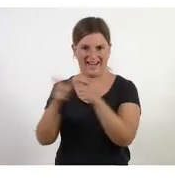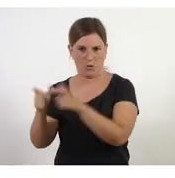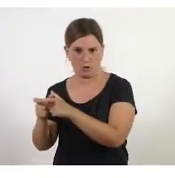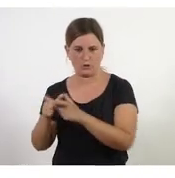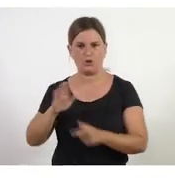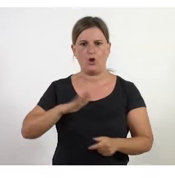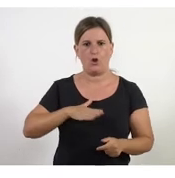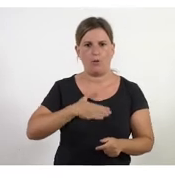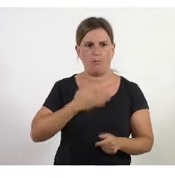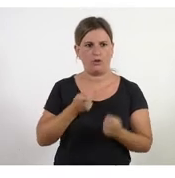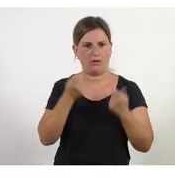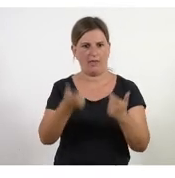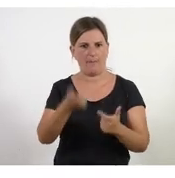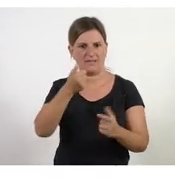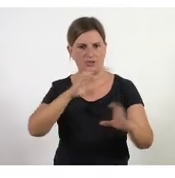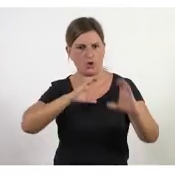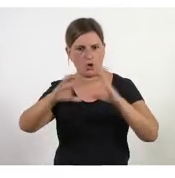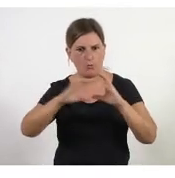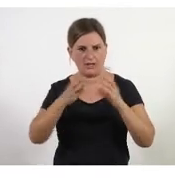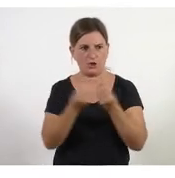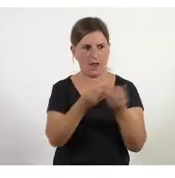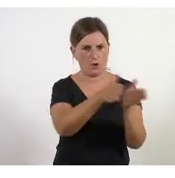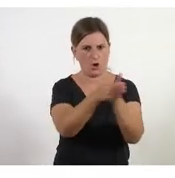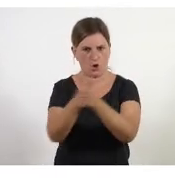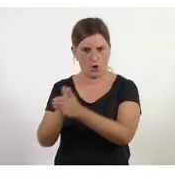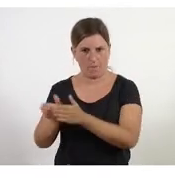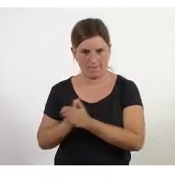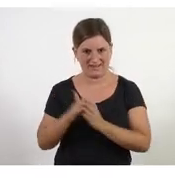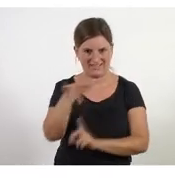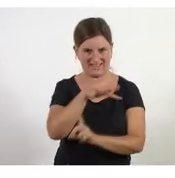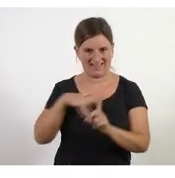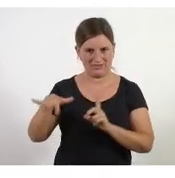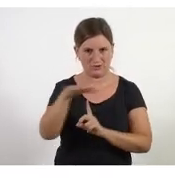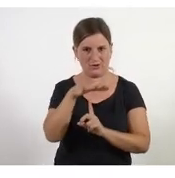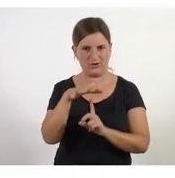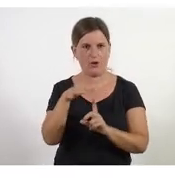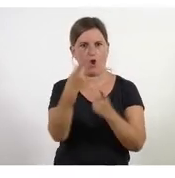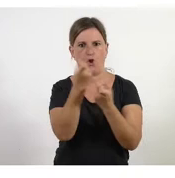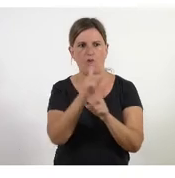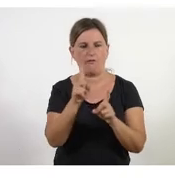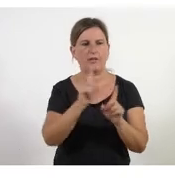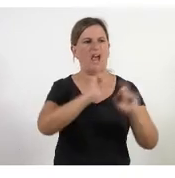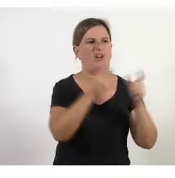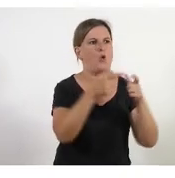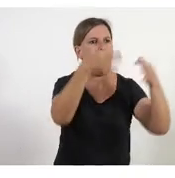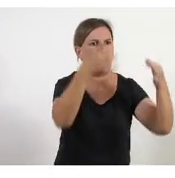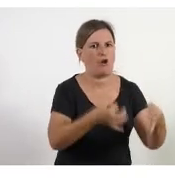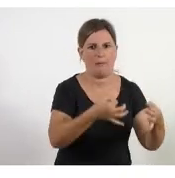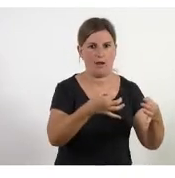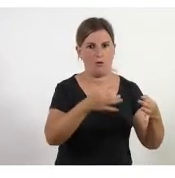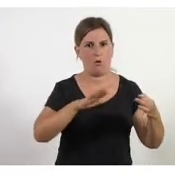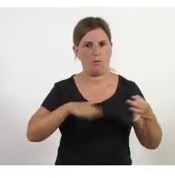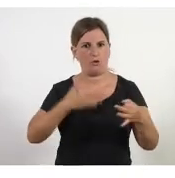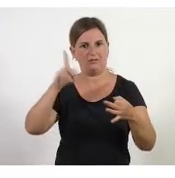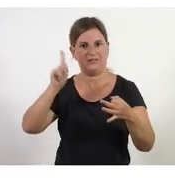aquesta comunicació que dèiem amb els companys de l'entorn, no han de ser només reunions formals.